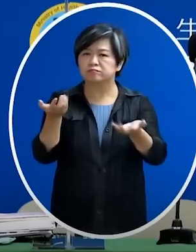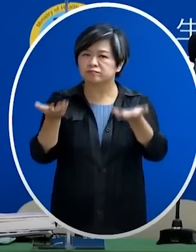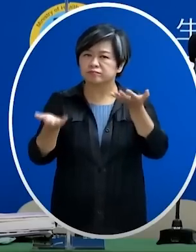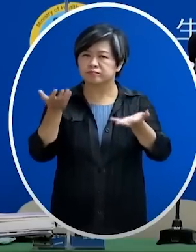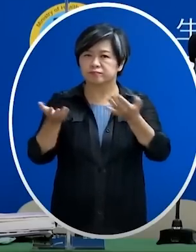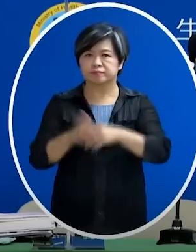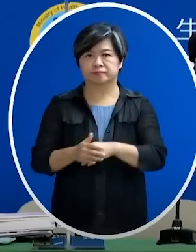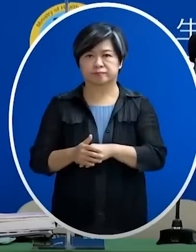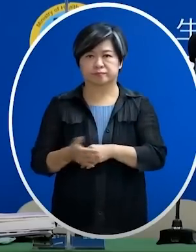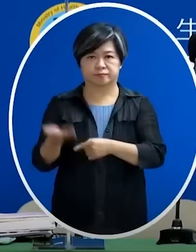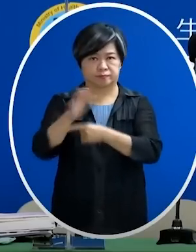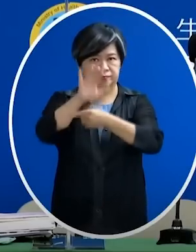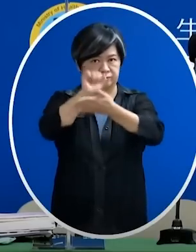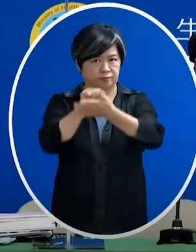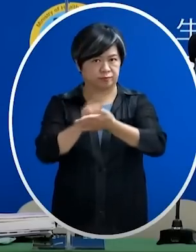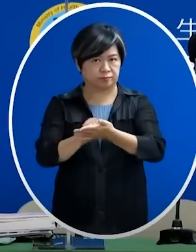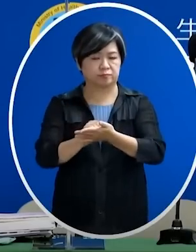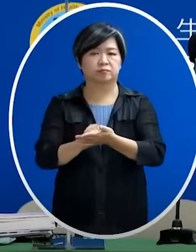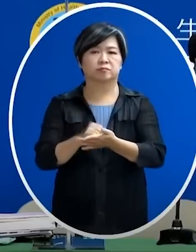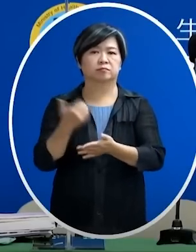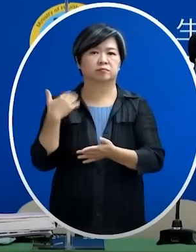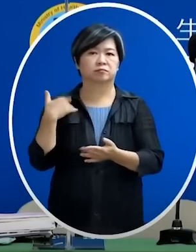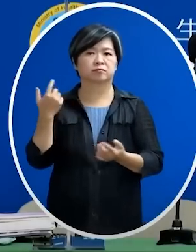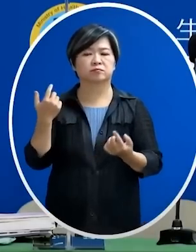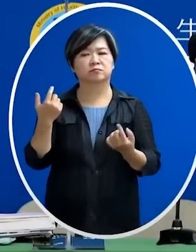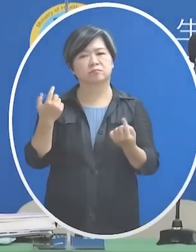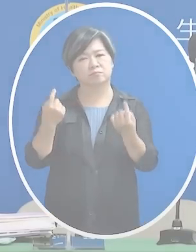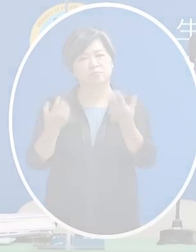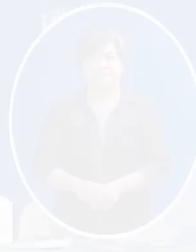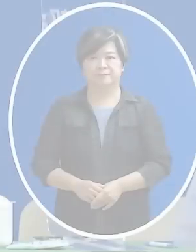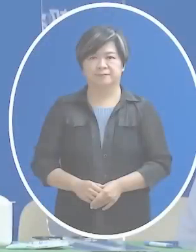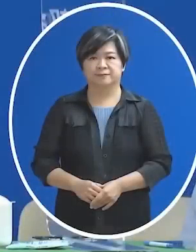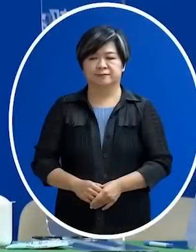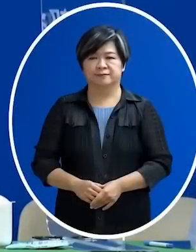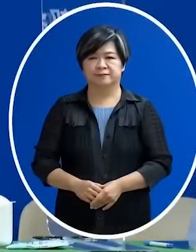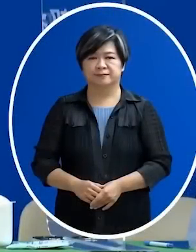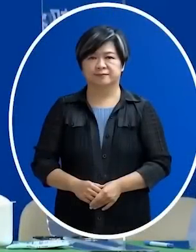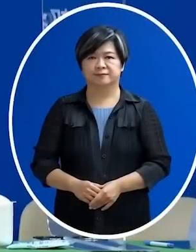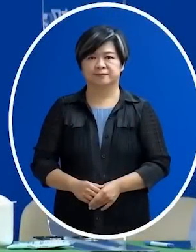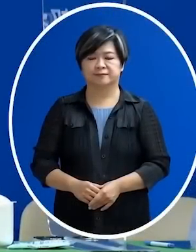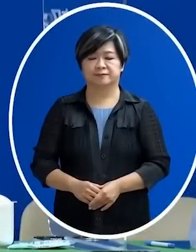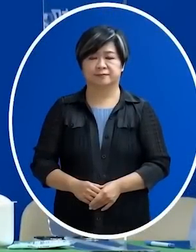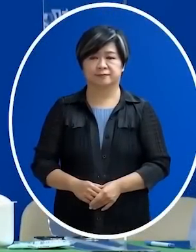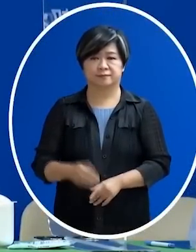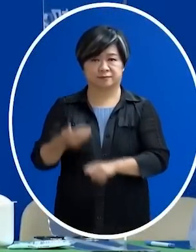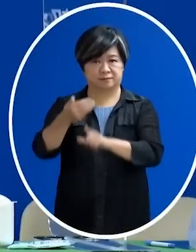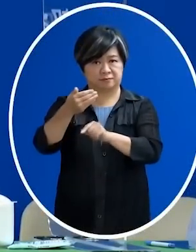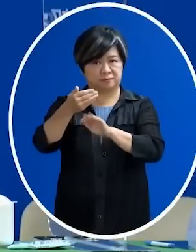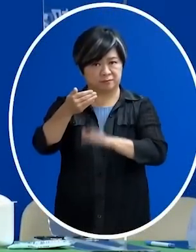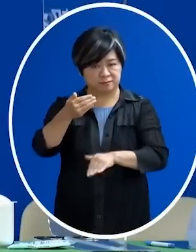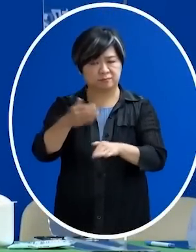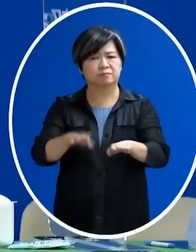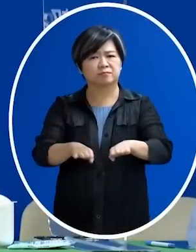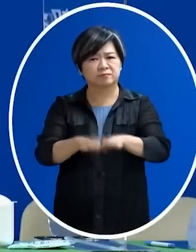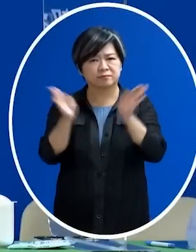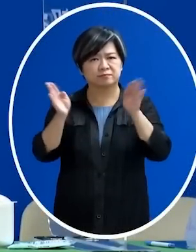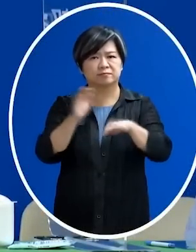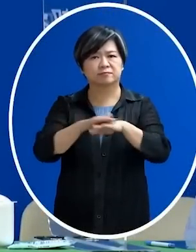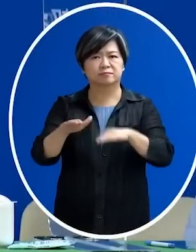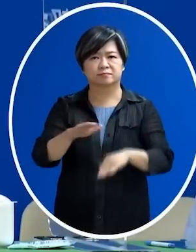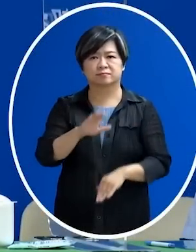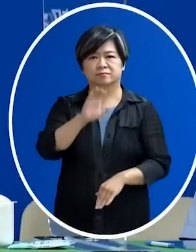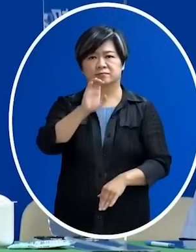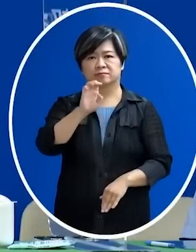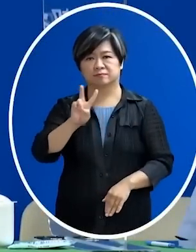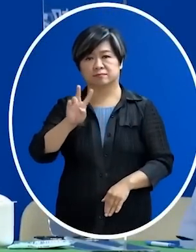那死亡病例也是跟之先前的差不多，也有29位。 那我们预计在9月底会开始使用 BA.1